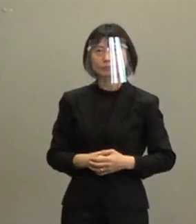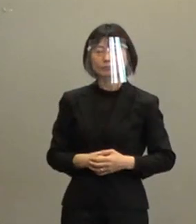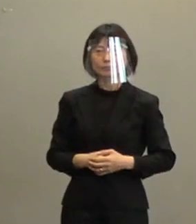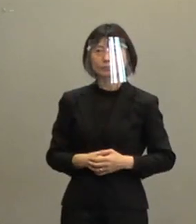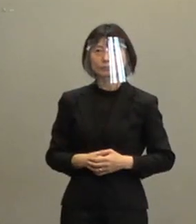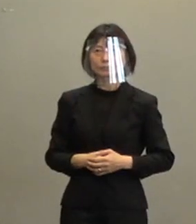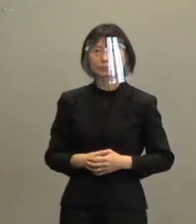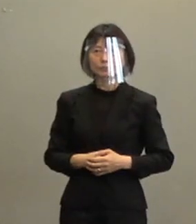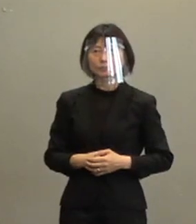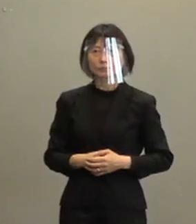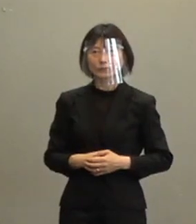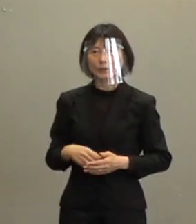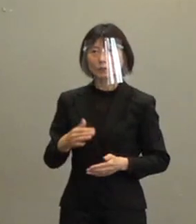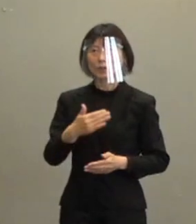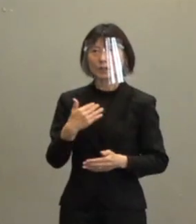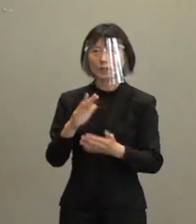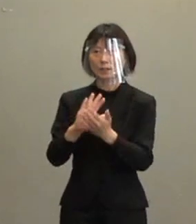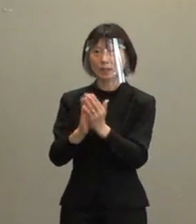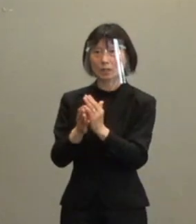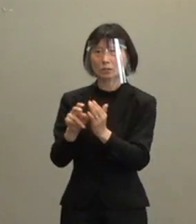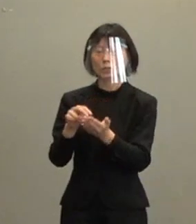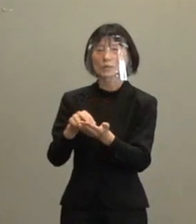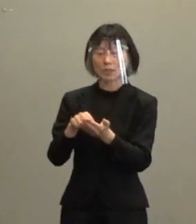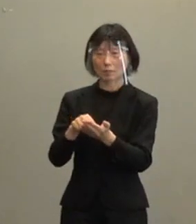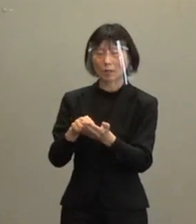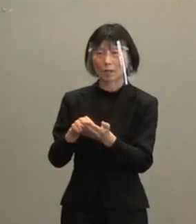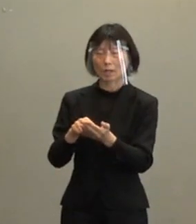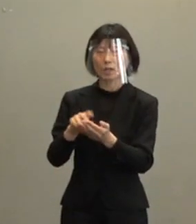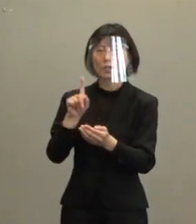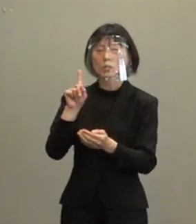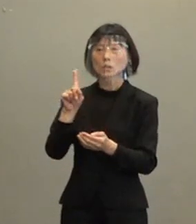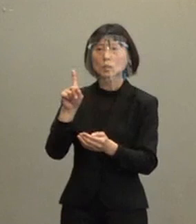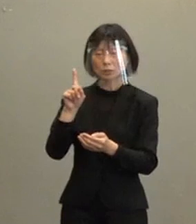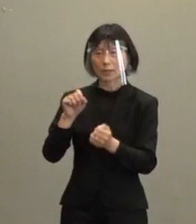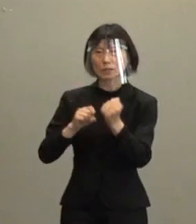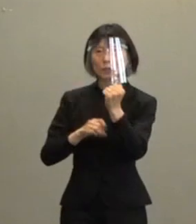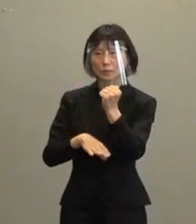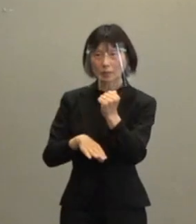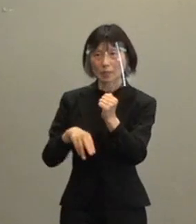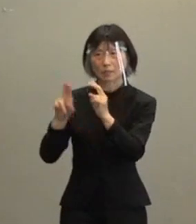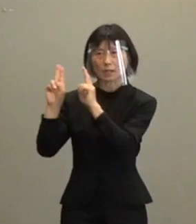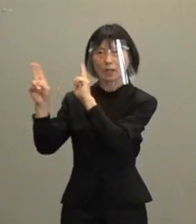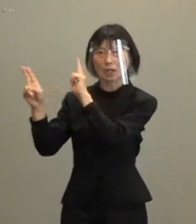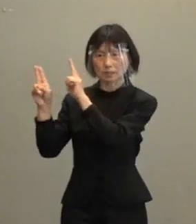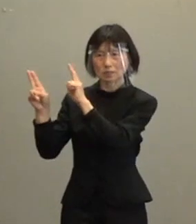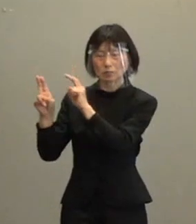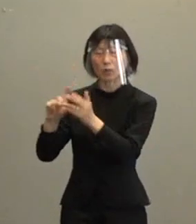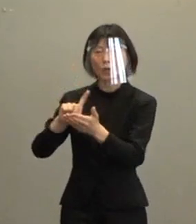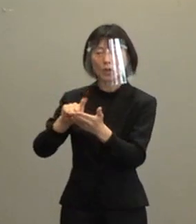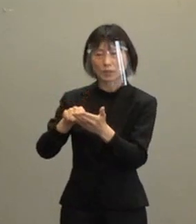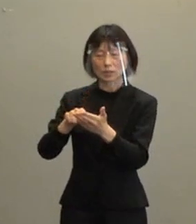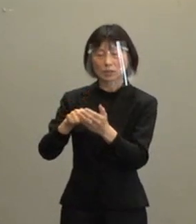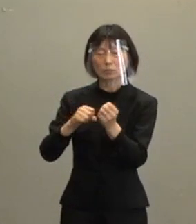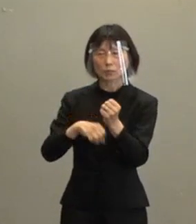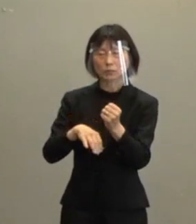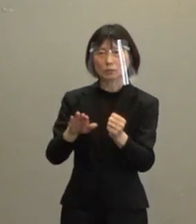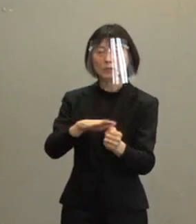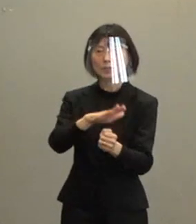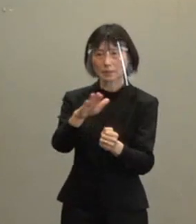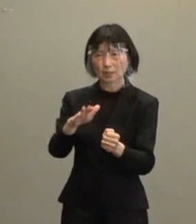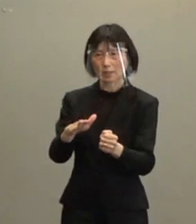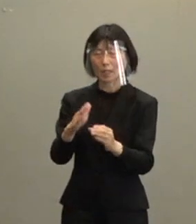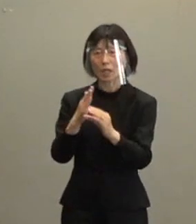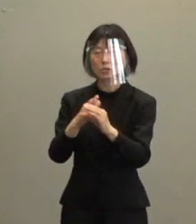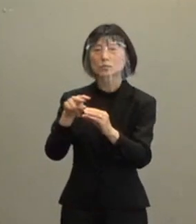なんていうか、我々県とすると、まず一つはですね、基本的には事業者とそれから地元が中心になってです